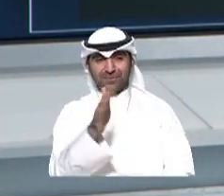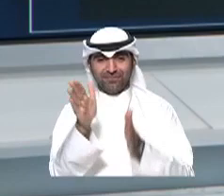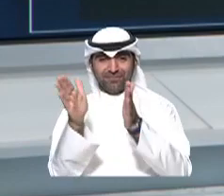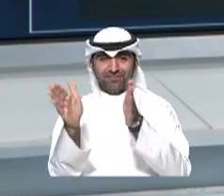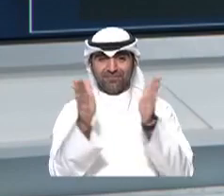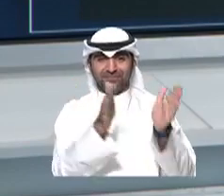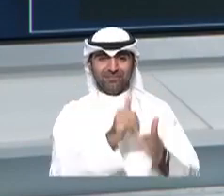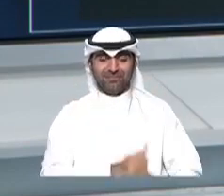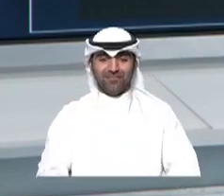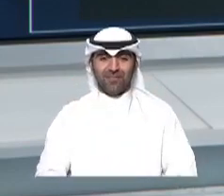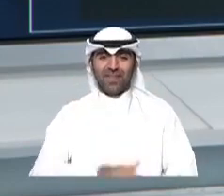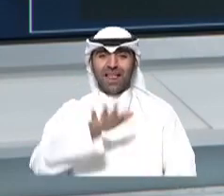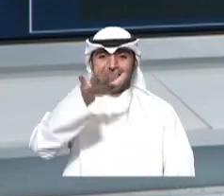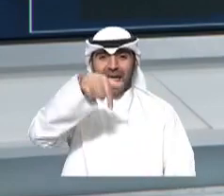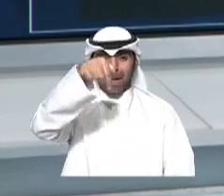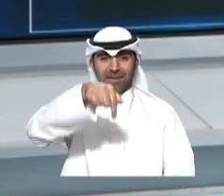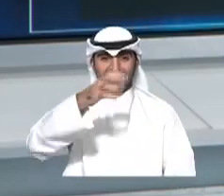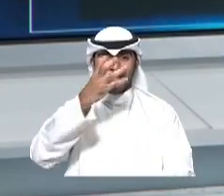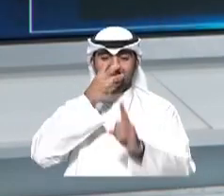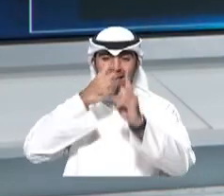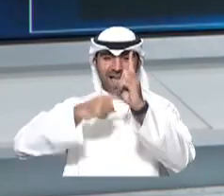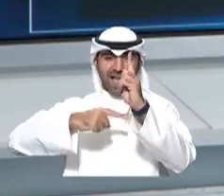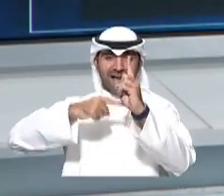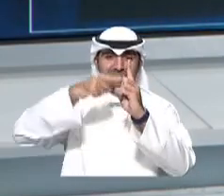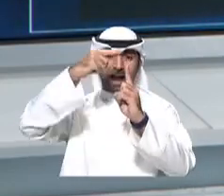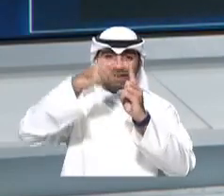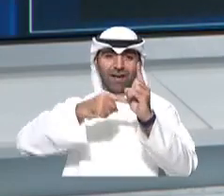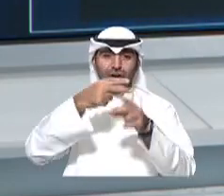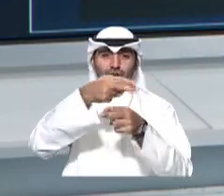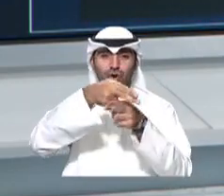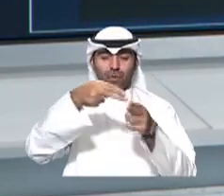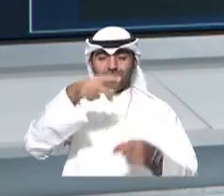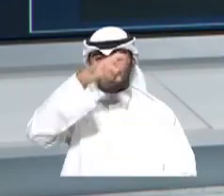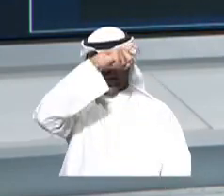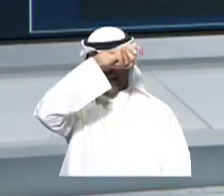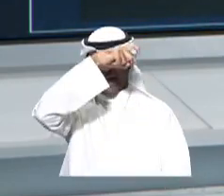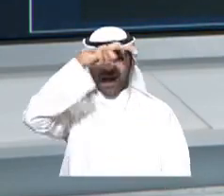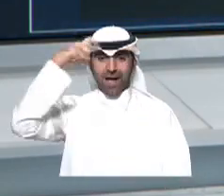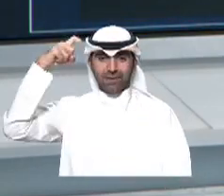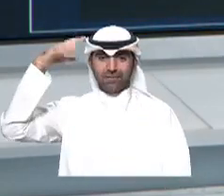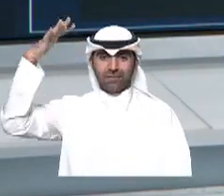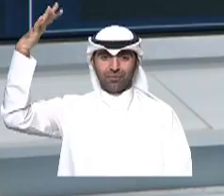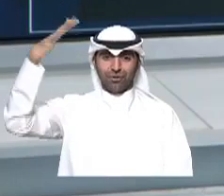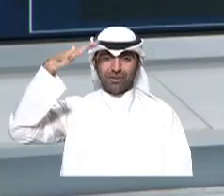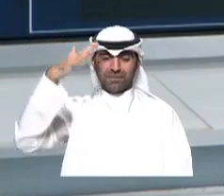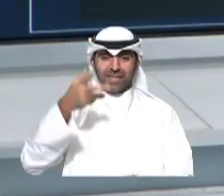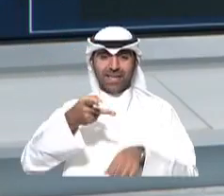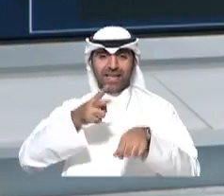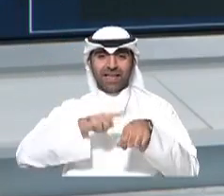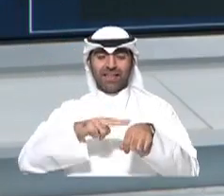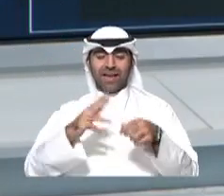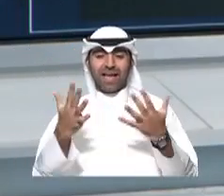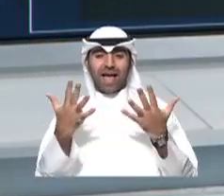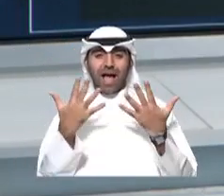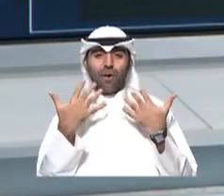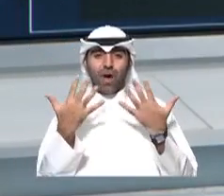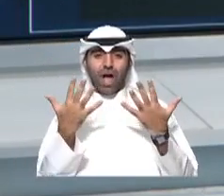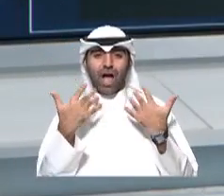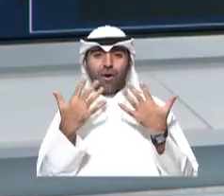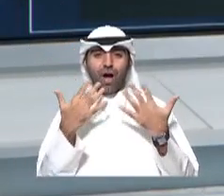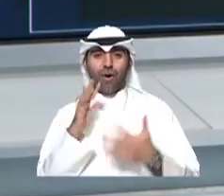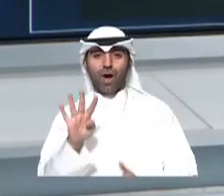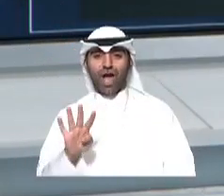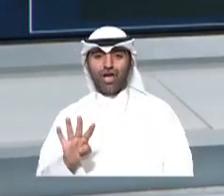الكويت ومعظم المناطق أجواء حارة، نشاط في الرياح الشمالية الغربية أدى إلى إثارة الغبار على بعض المناطق